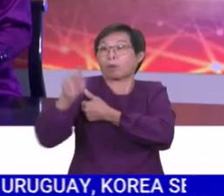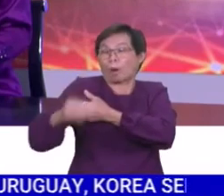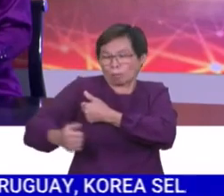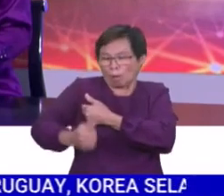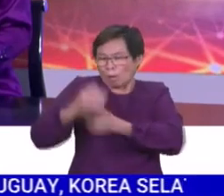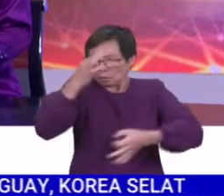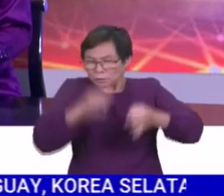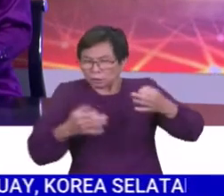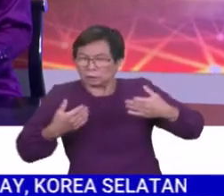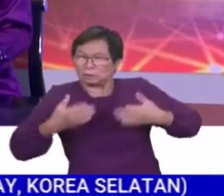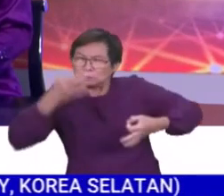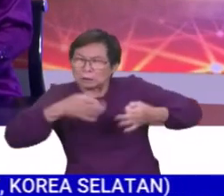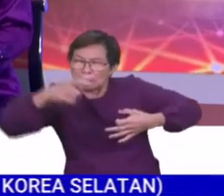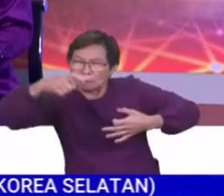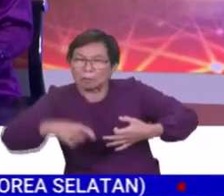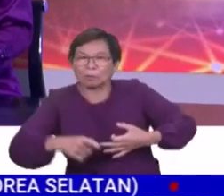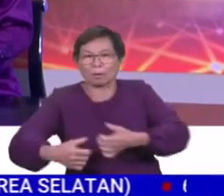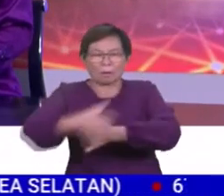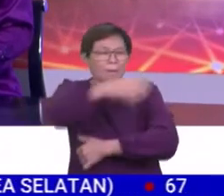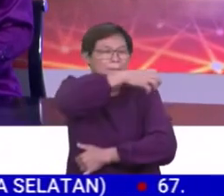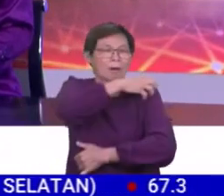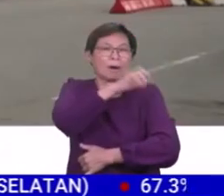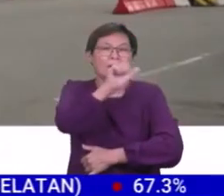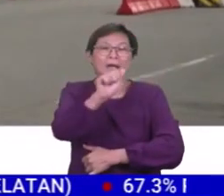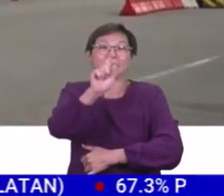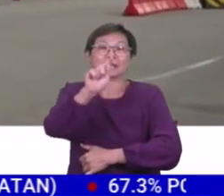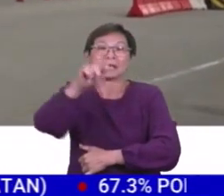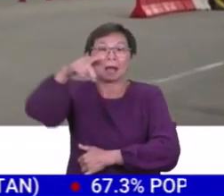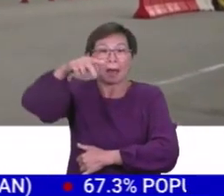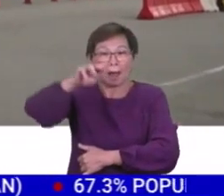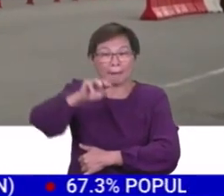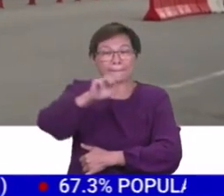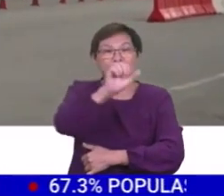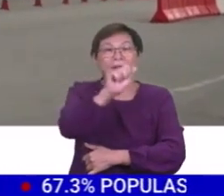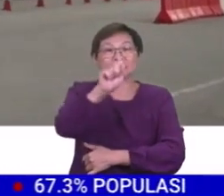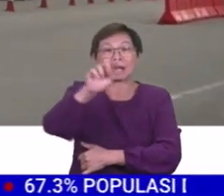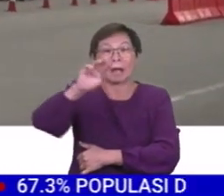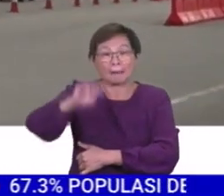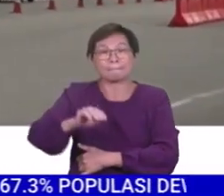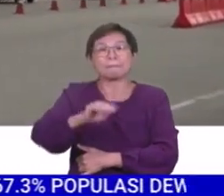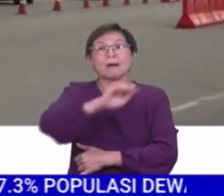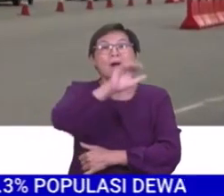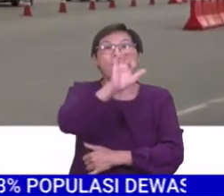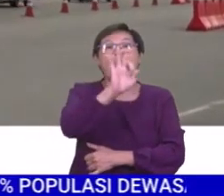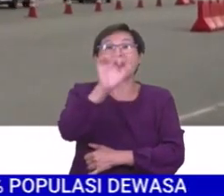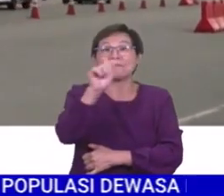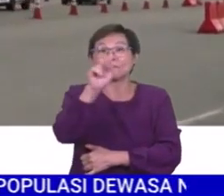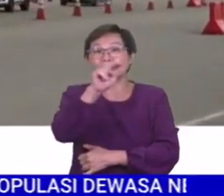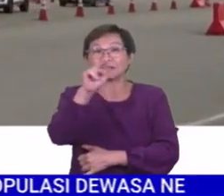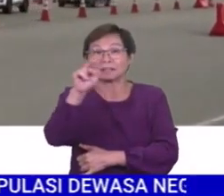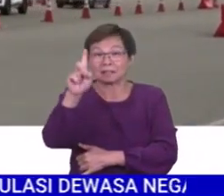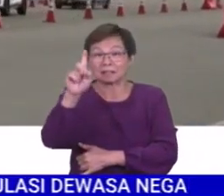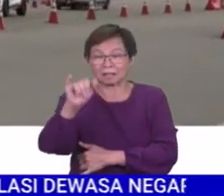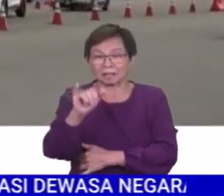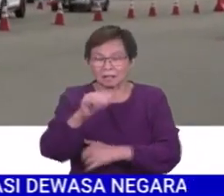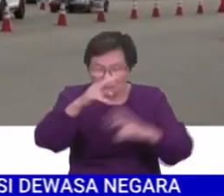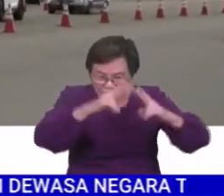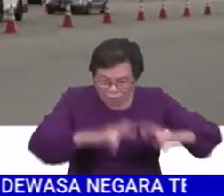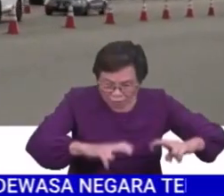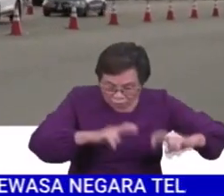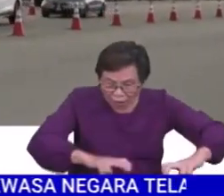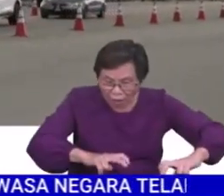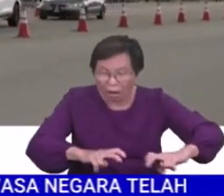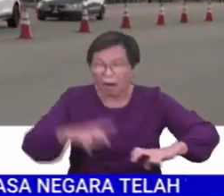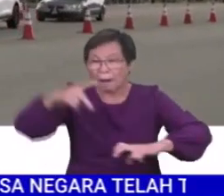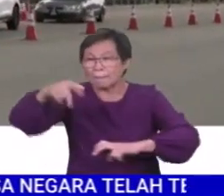sekiranya terdapat keperluan. Ya, Panglima Angkatan Tentera Jeneral Tan Sri Effendi Buang berkata kajian tren kemasukan pendatang tanpa